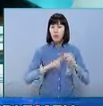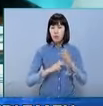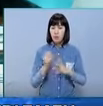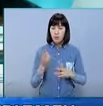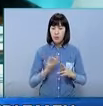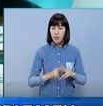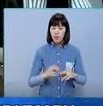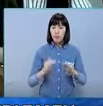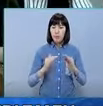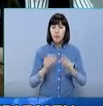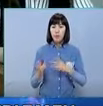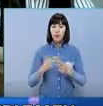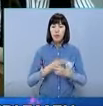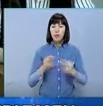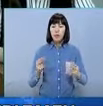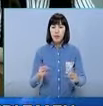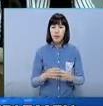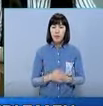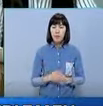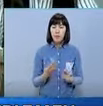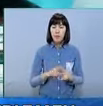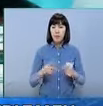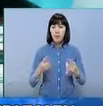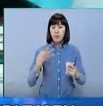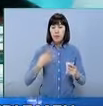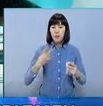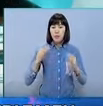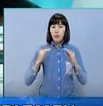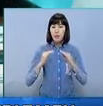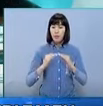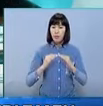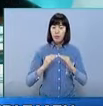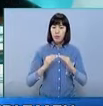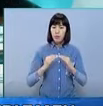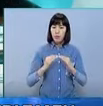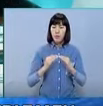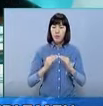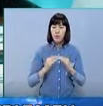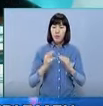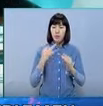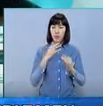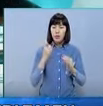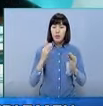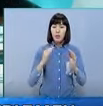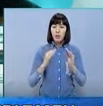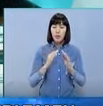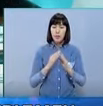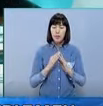біз үйлерді салып жатырмыз, береміз. Одан бөлек 42 үйдің жайтқан 42 көп қабатты үйдің жайтқан